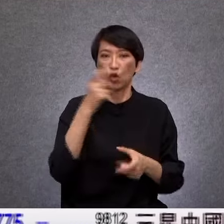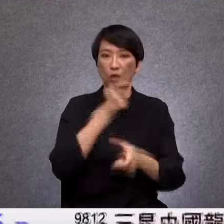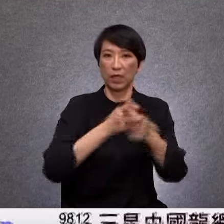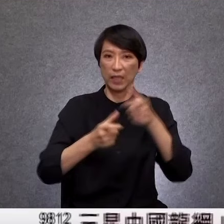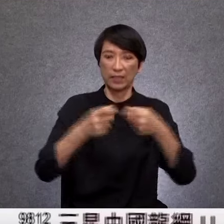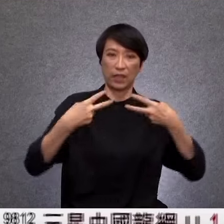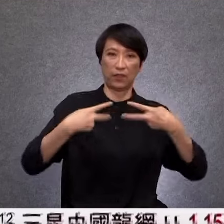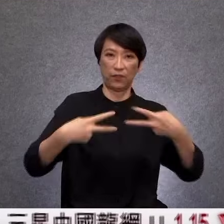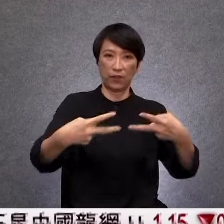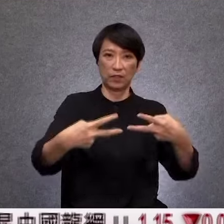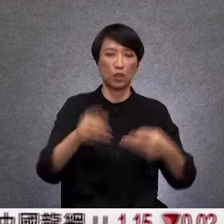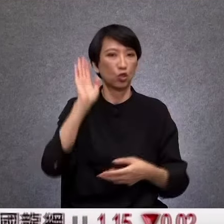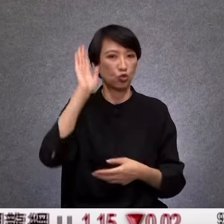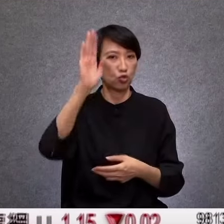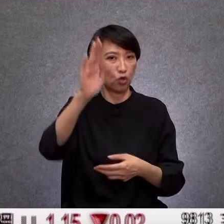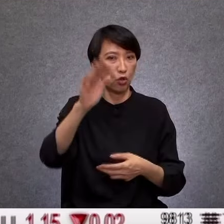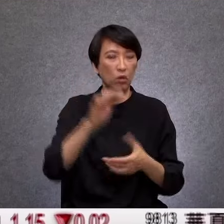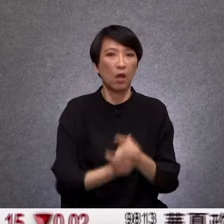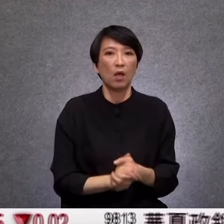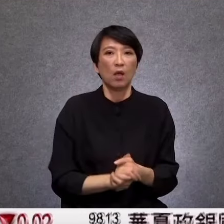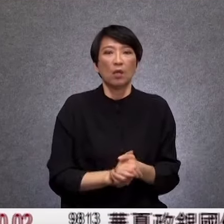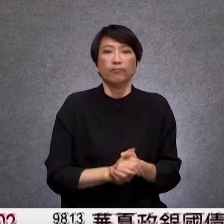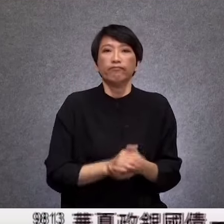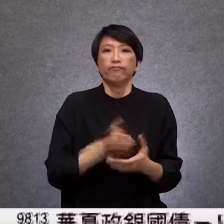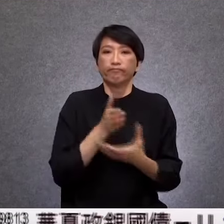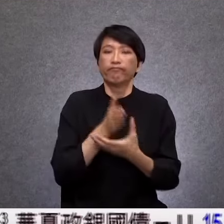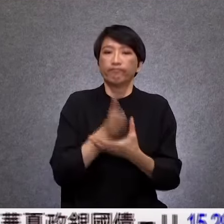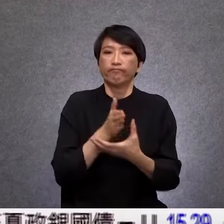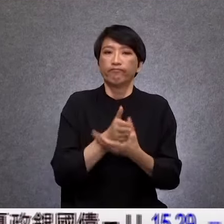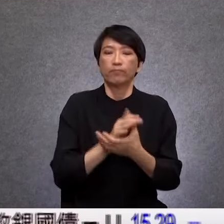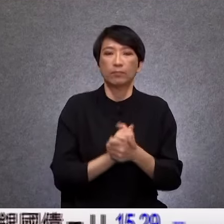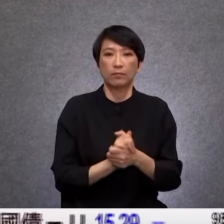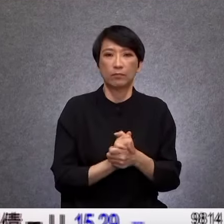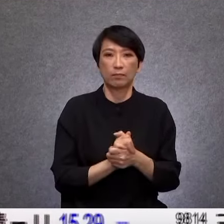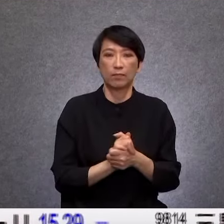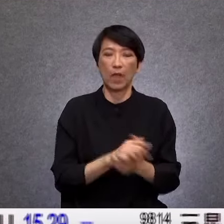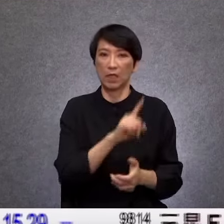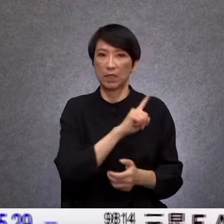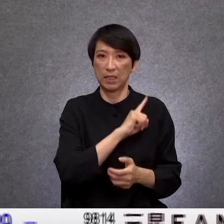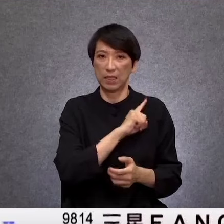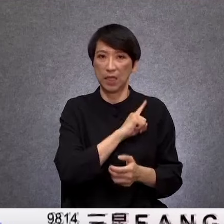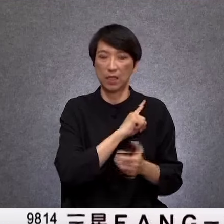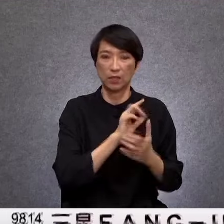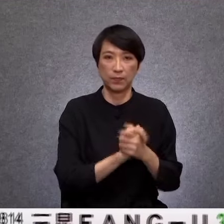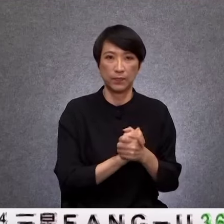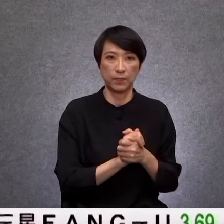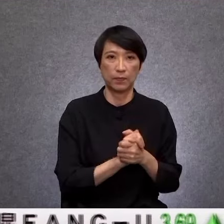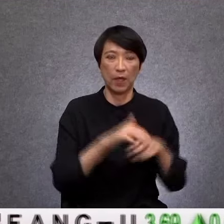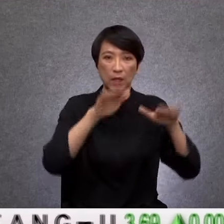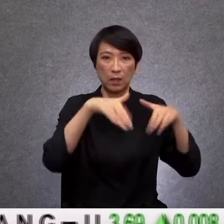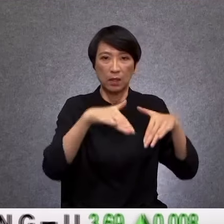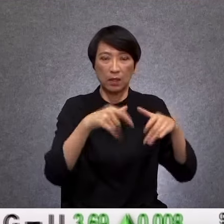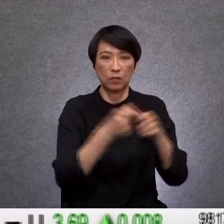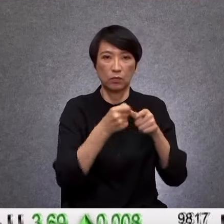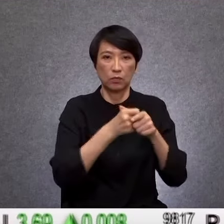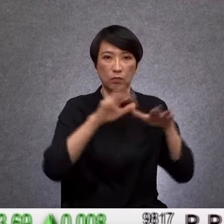面。因此，我哋對於香港嘅經濟個發展嘅前景係比較積極啲。同時間咧，最緊要咧就